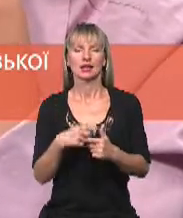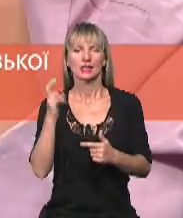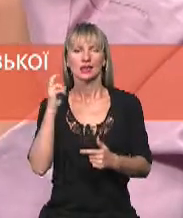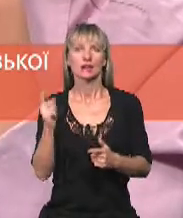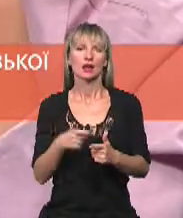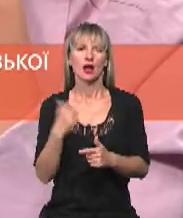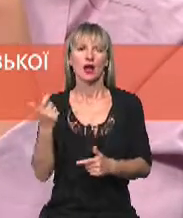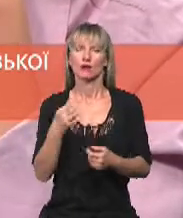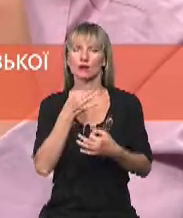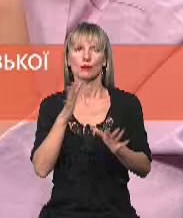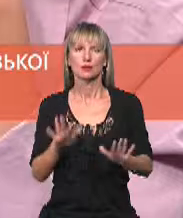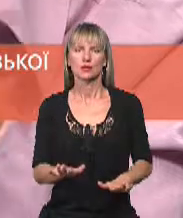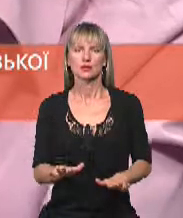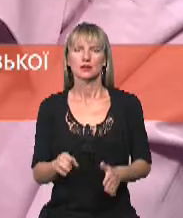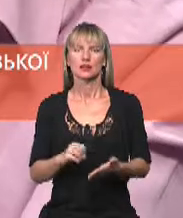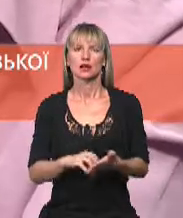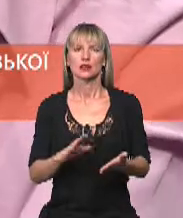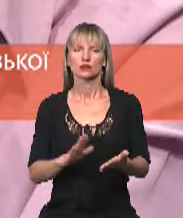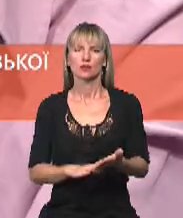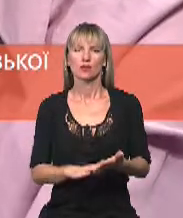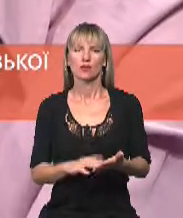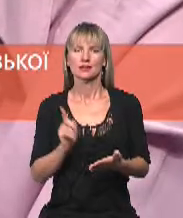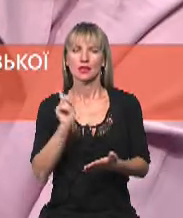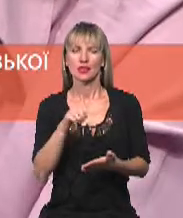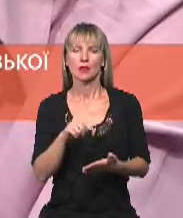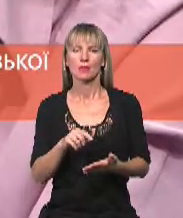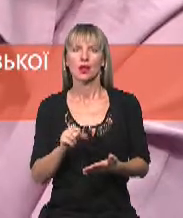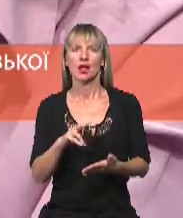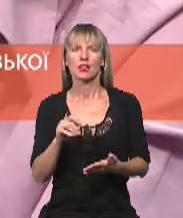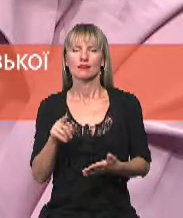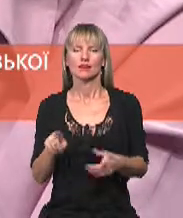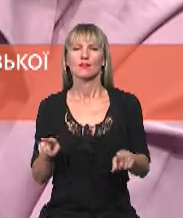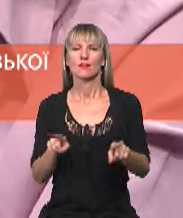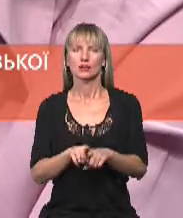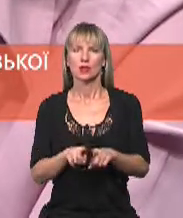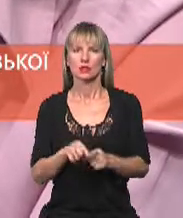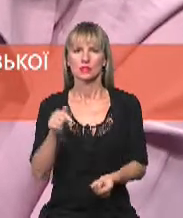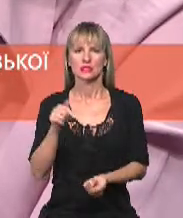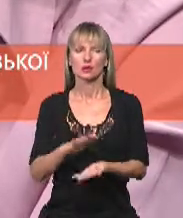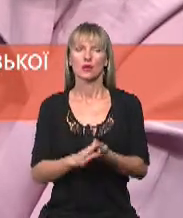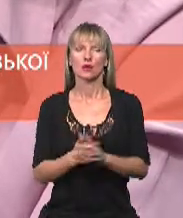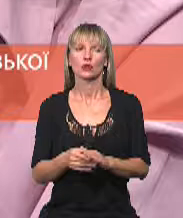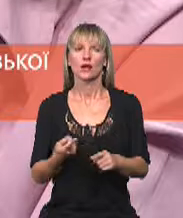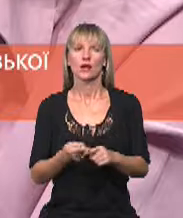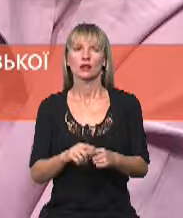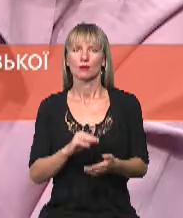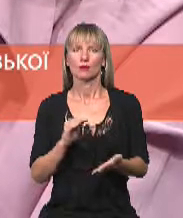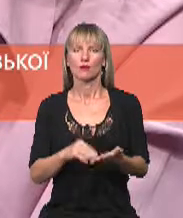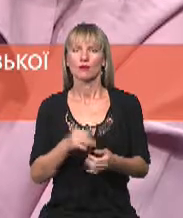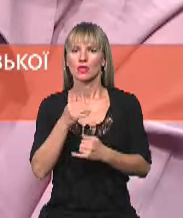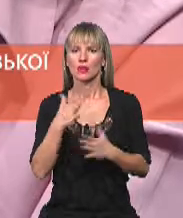в Харкові будь-де, зареєструвався там, але він все одно, згідно положень цієї постанови, не